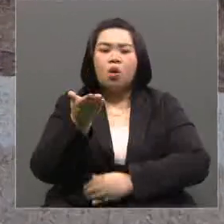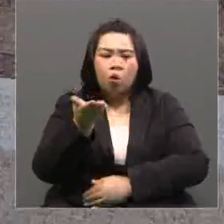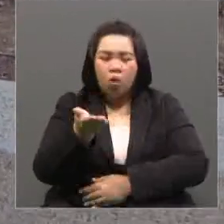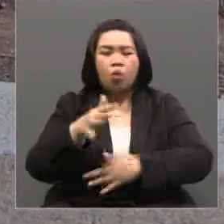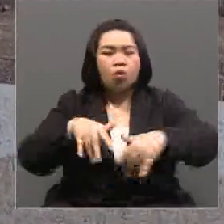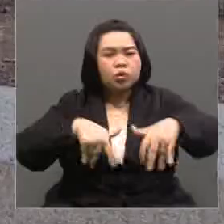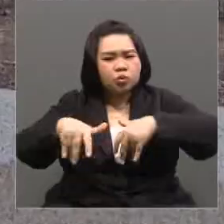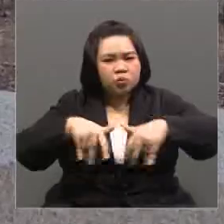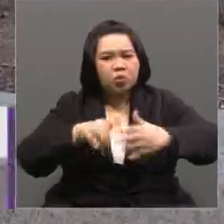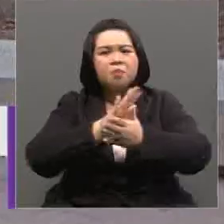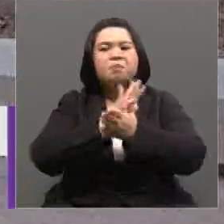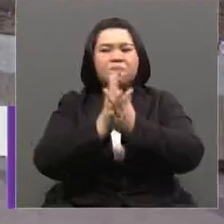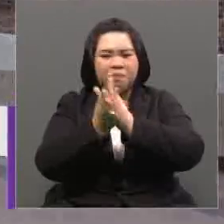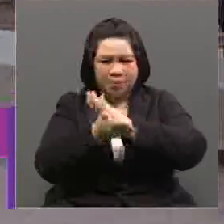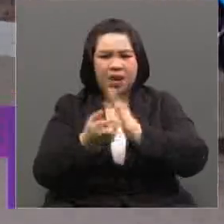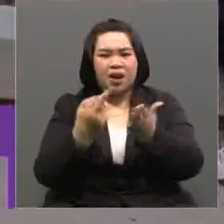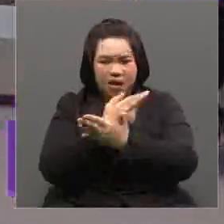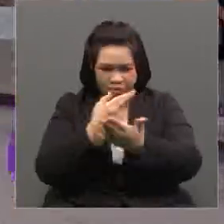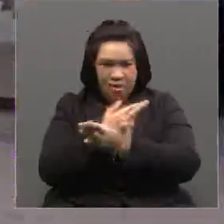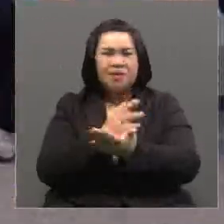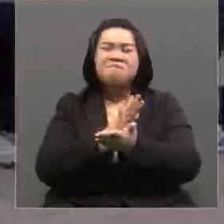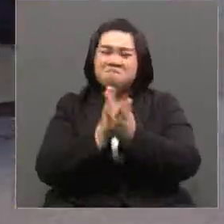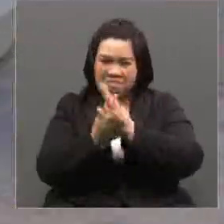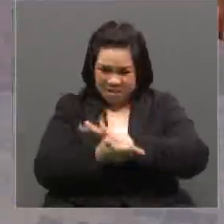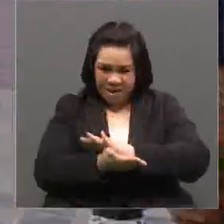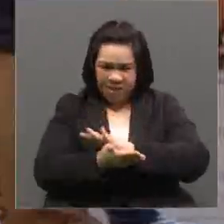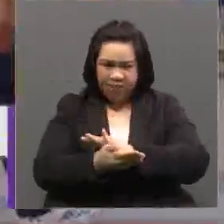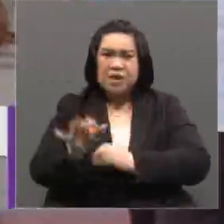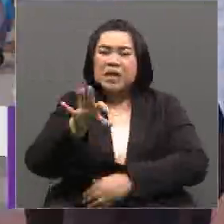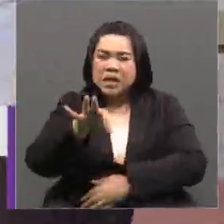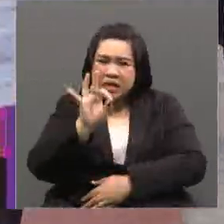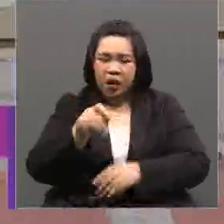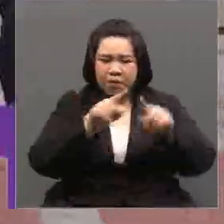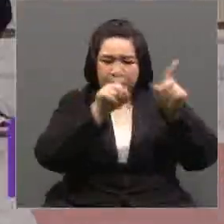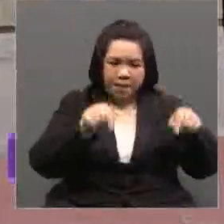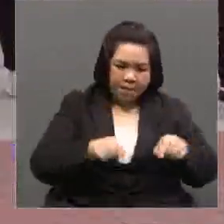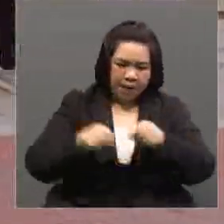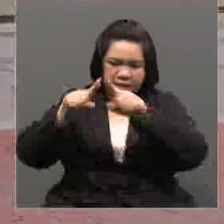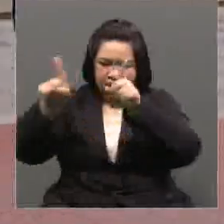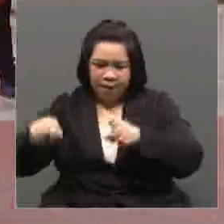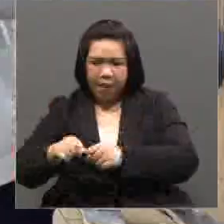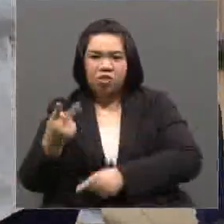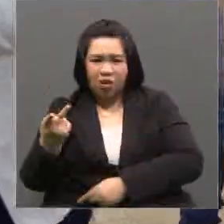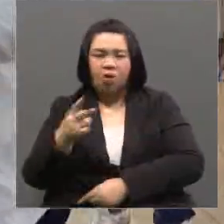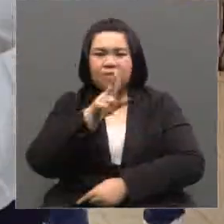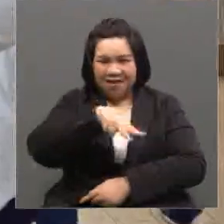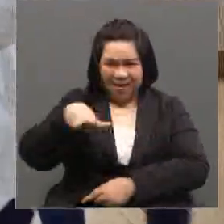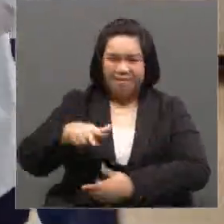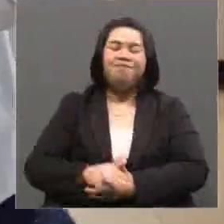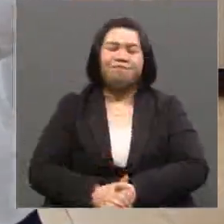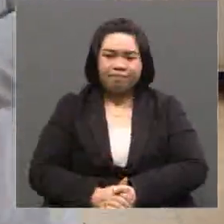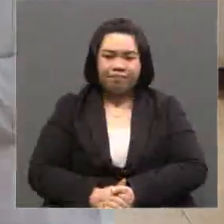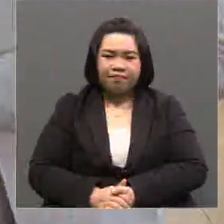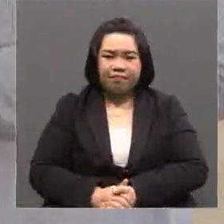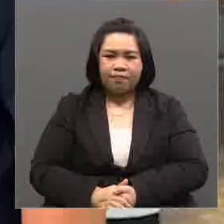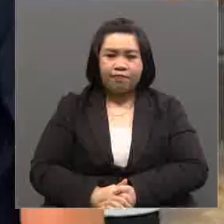พี่น้องประชาชนมาเปลี่ยนราชบุรีไปด้วยกันและให้เลือกทั้งคนและพักครับขณะที่พลตำรวจ